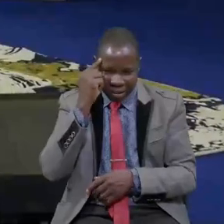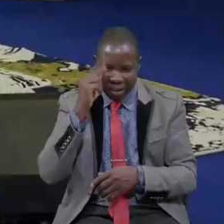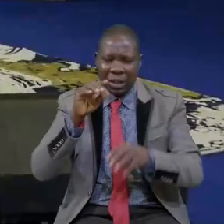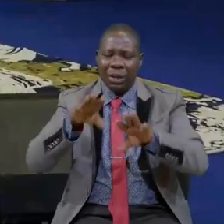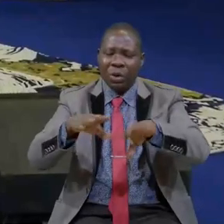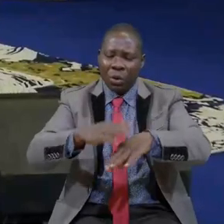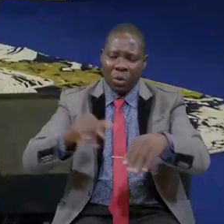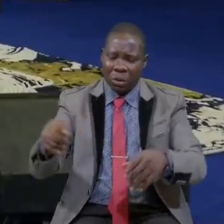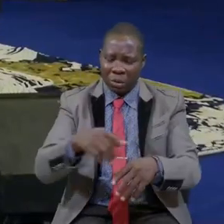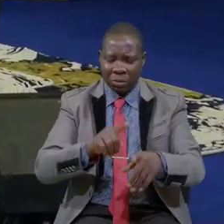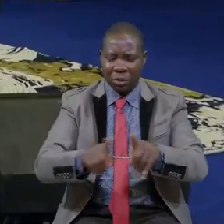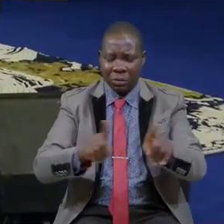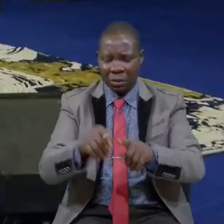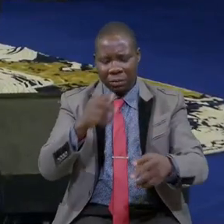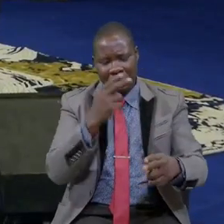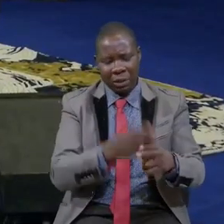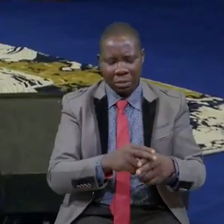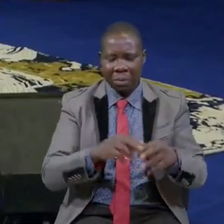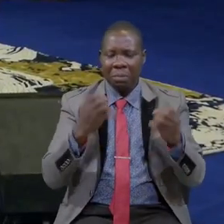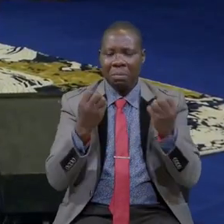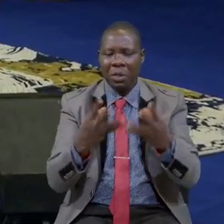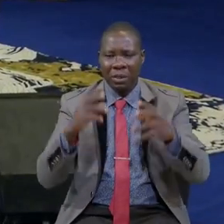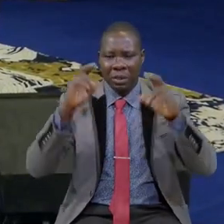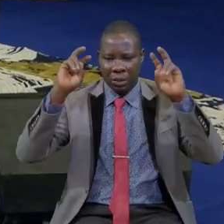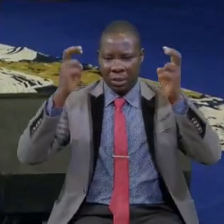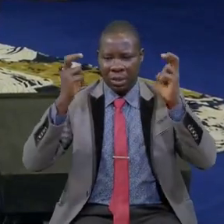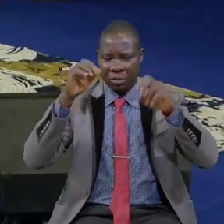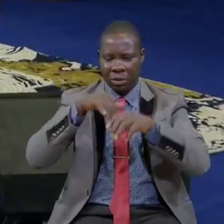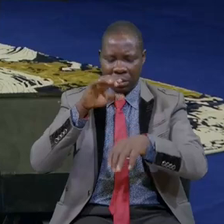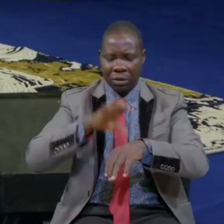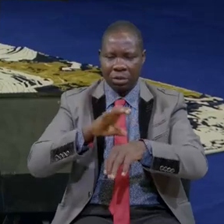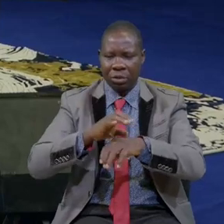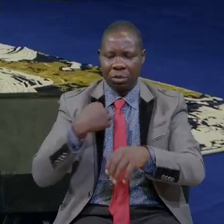l'église. Vous ne pouvez plus